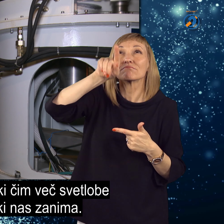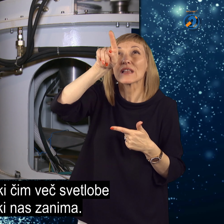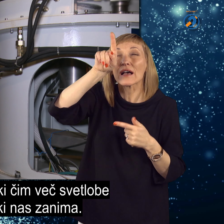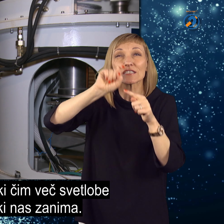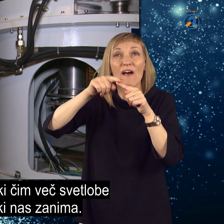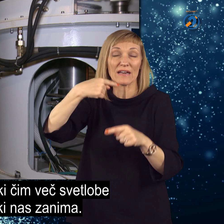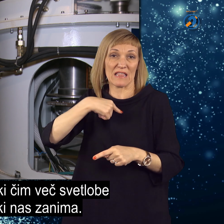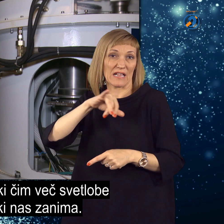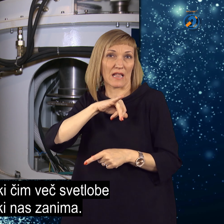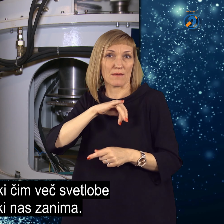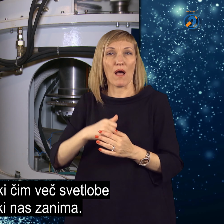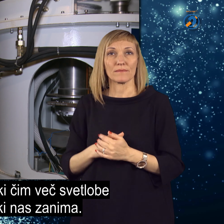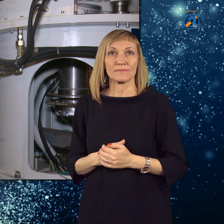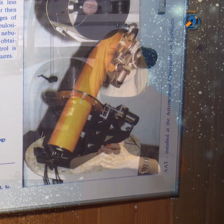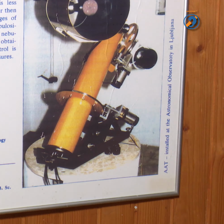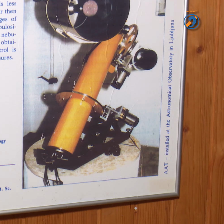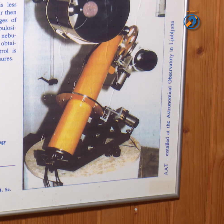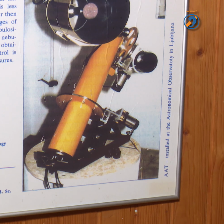objekta, ki nas zanima.